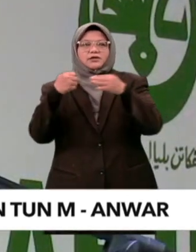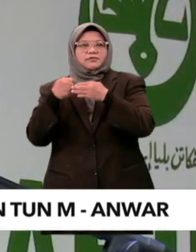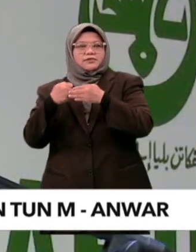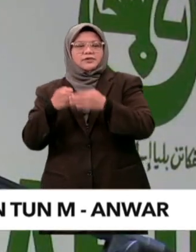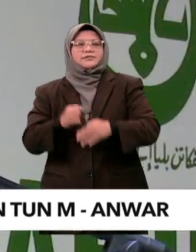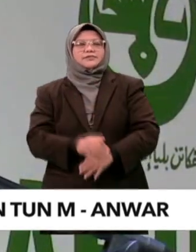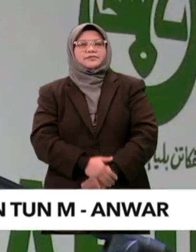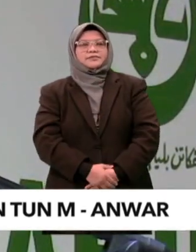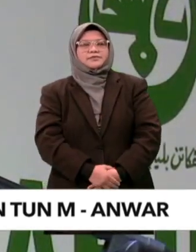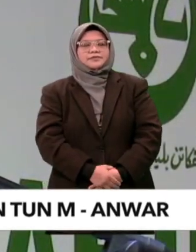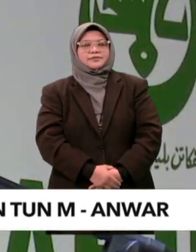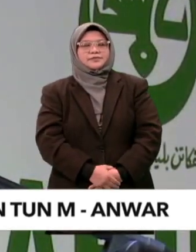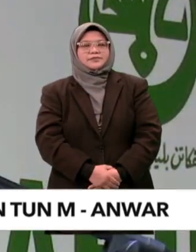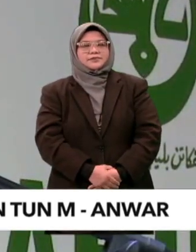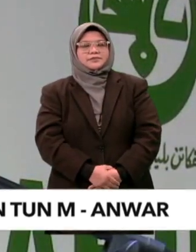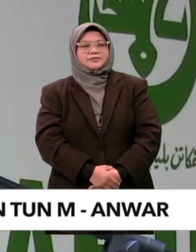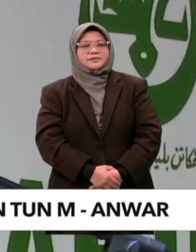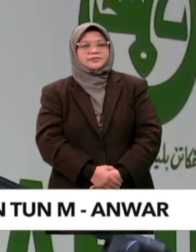bisa